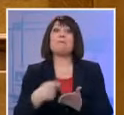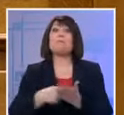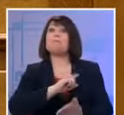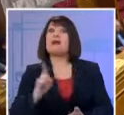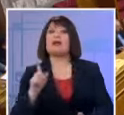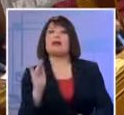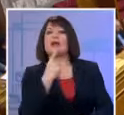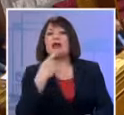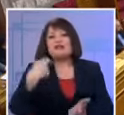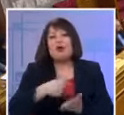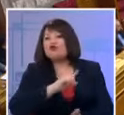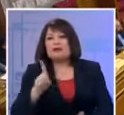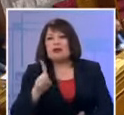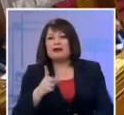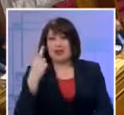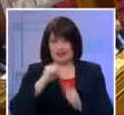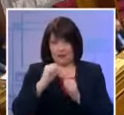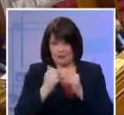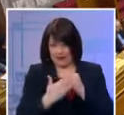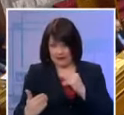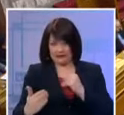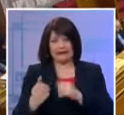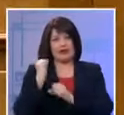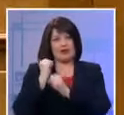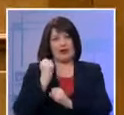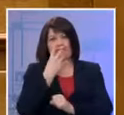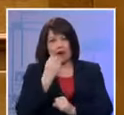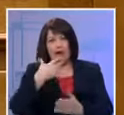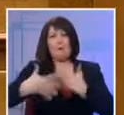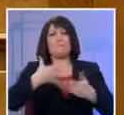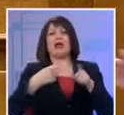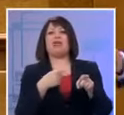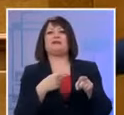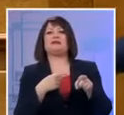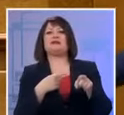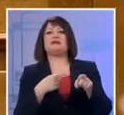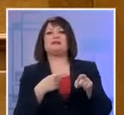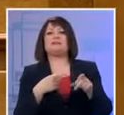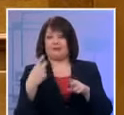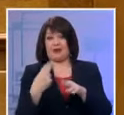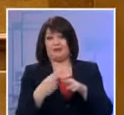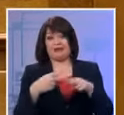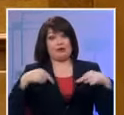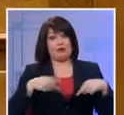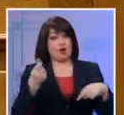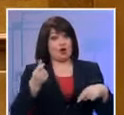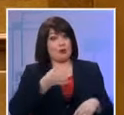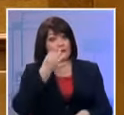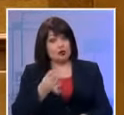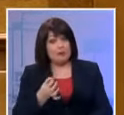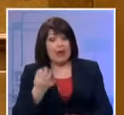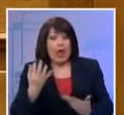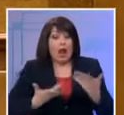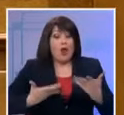του. Και οι πρώτοι δύο μήνες αυτού του χρόνου, γιατί και εκεί τα μπερδέψατε, το έχει ανακοινώσει επίσημα και το Υπουργείο των Οικονομικών.